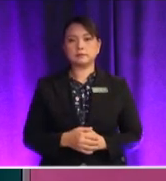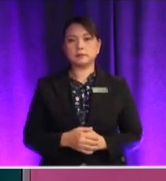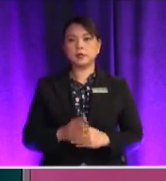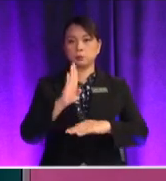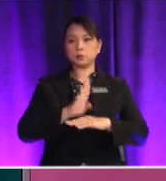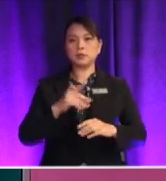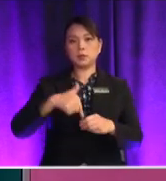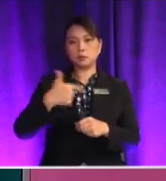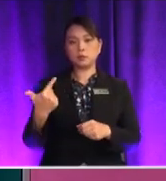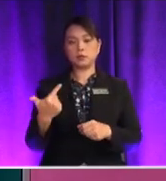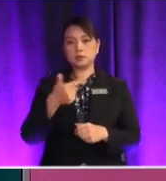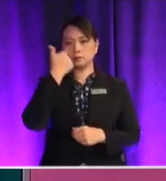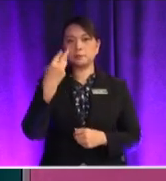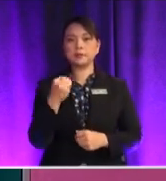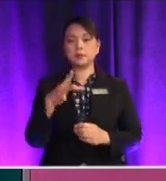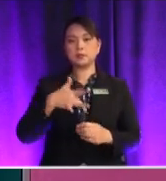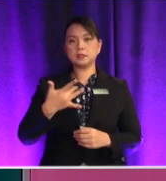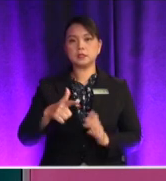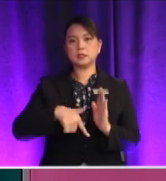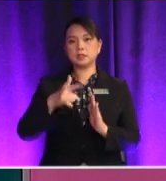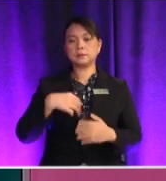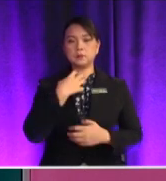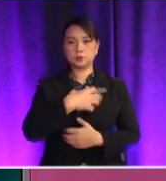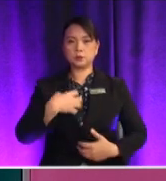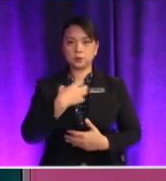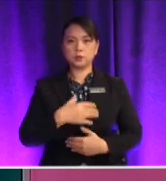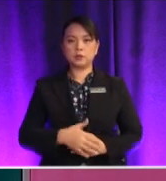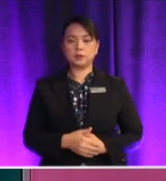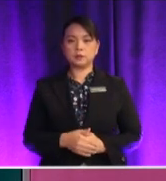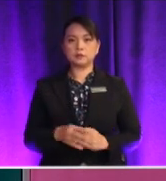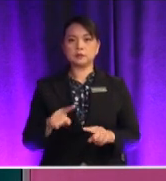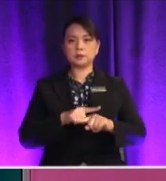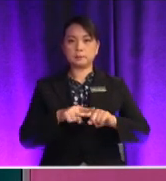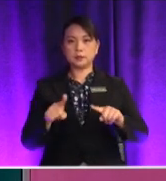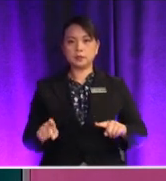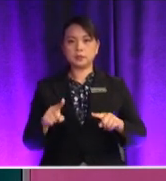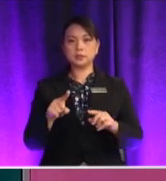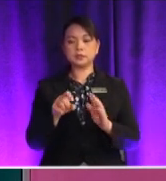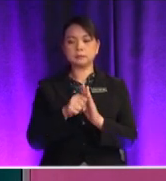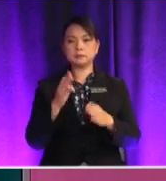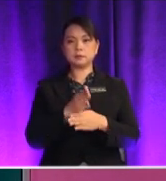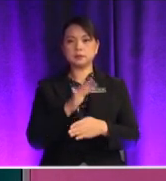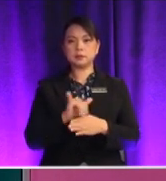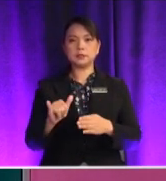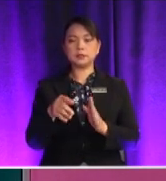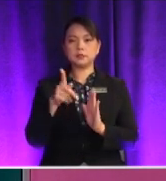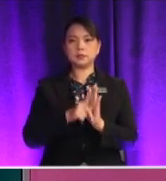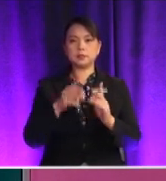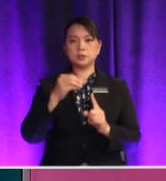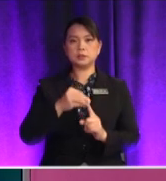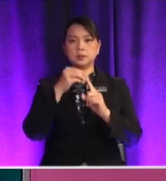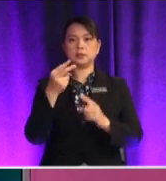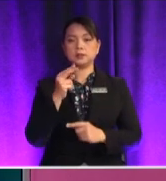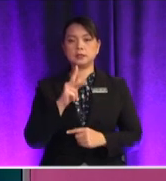lebih seronok, lebih meriah, menghidupkan orang kata. Tapi sebenarnya kalau mereka mengetahui keunikan rakyat Malaysia, mereka akan lagi